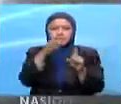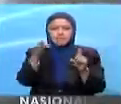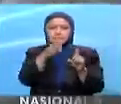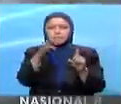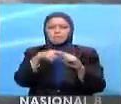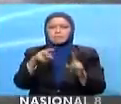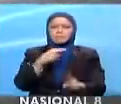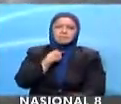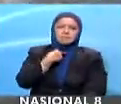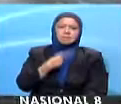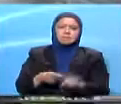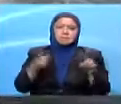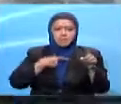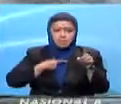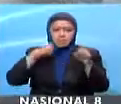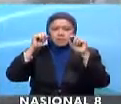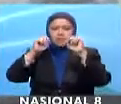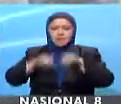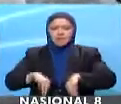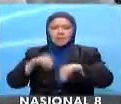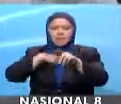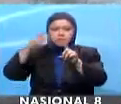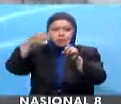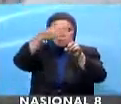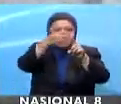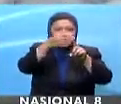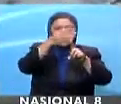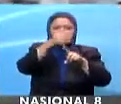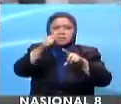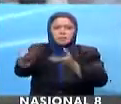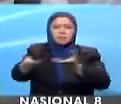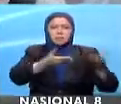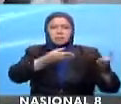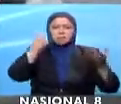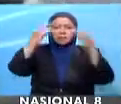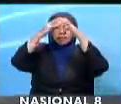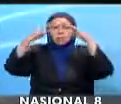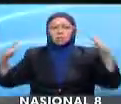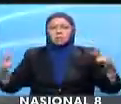dan dibawa pulang oleh petugas ke kemah di Mina dalam masa kurang 24 jam.